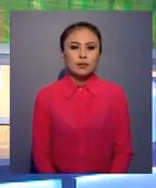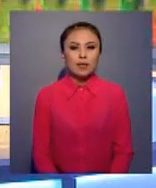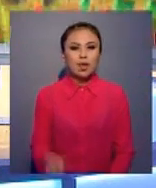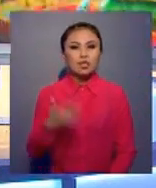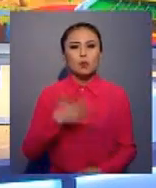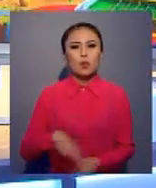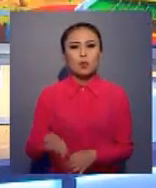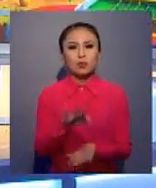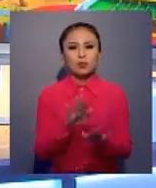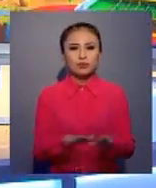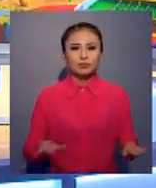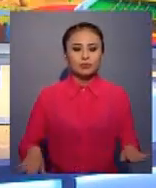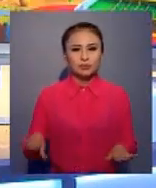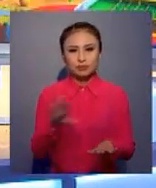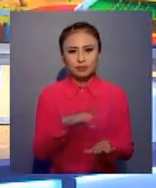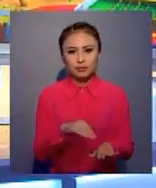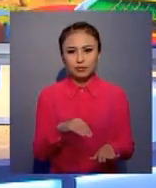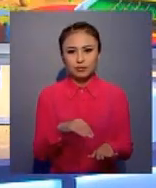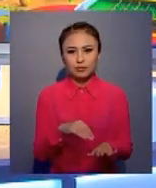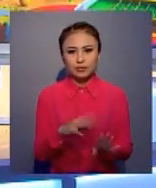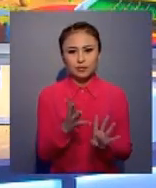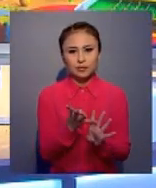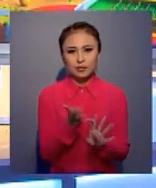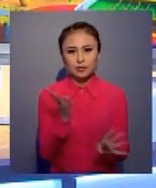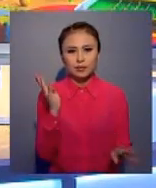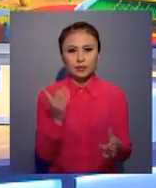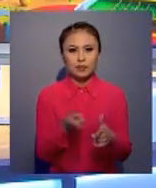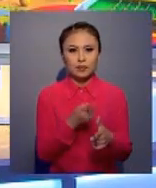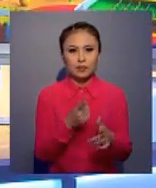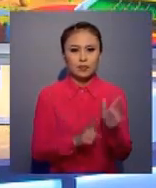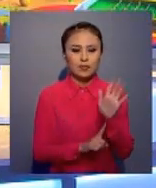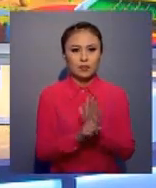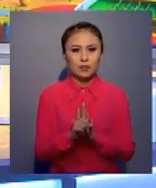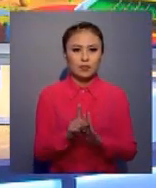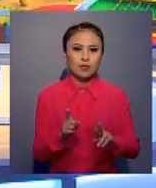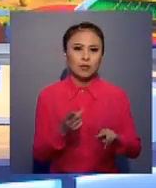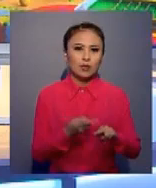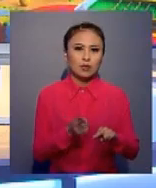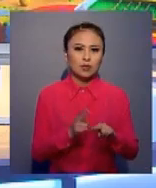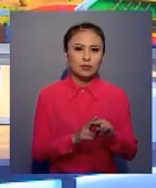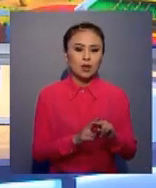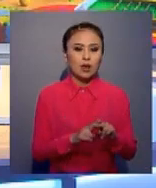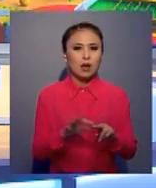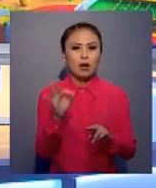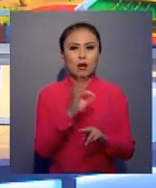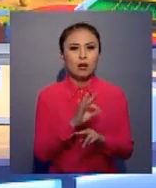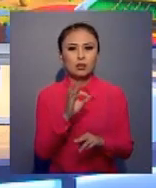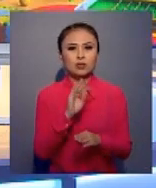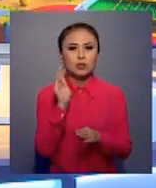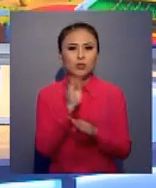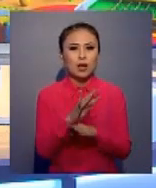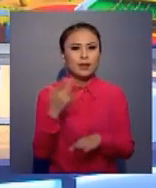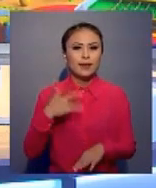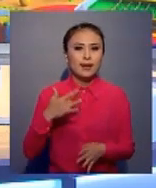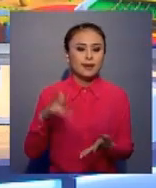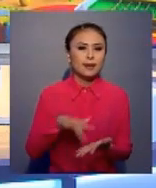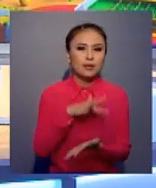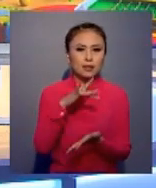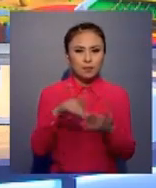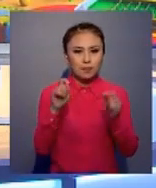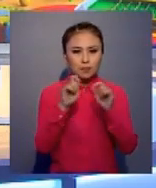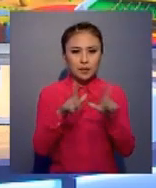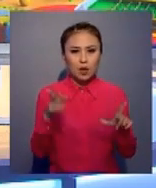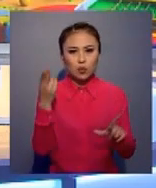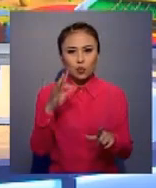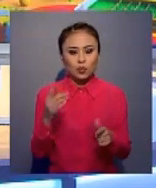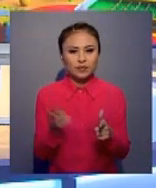Жамбыл облысында бүлдіршіндерді балабақшаға қою жыл соңына дейін автоматтандырылған жүйеге көшеді. Бұл қызмет түрімен Тараз қаласындағы мектепке дейінгі